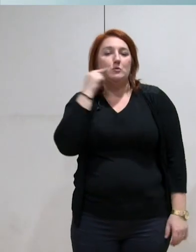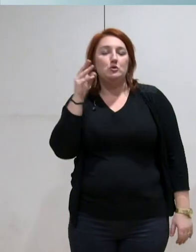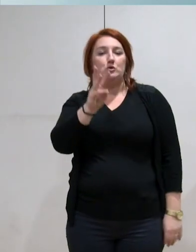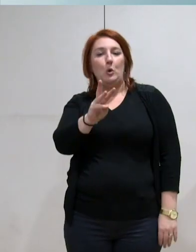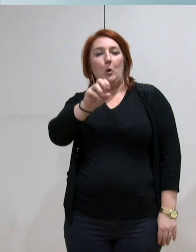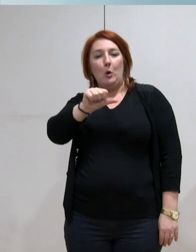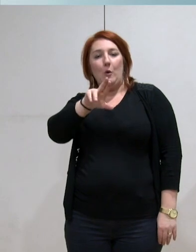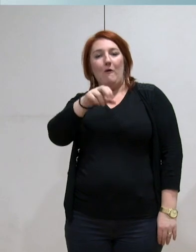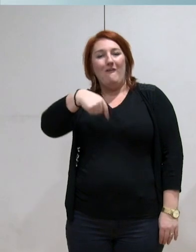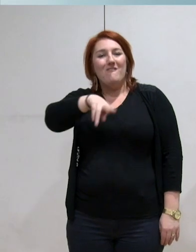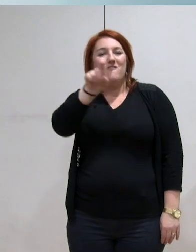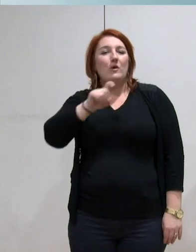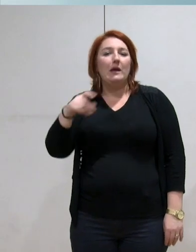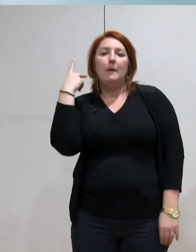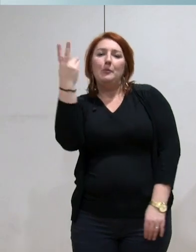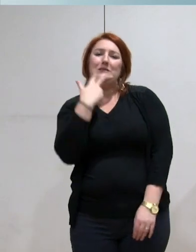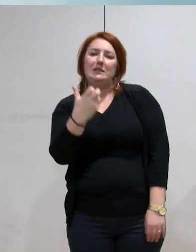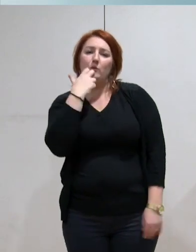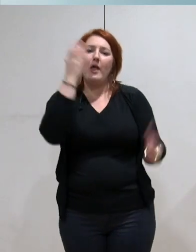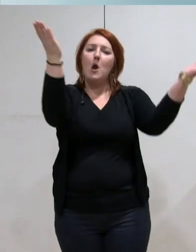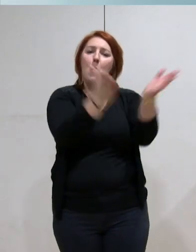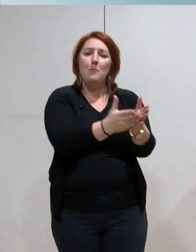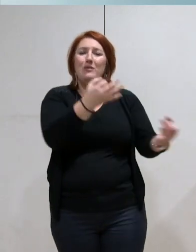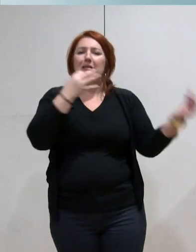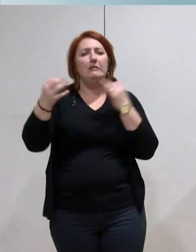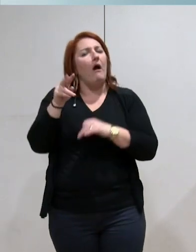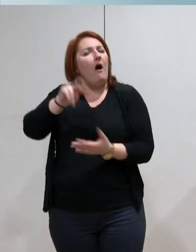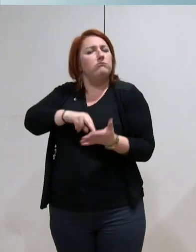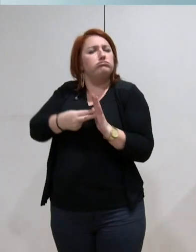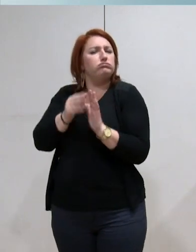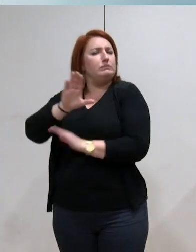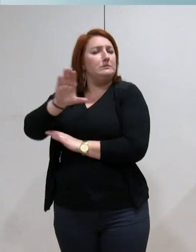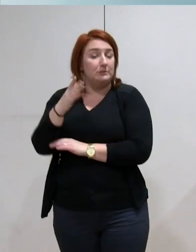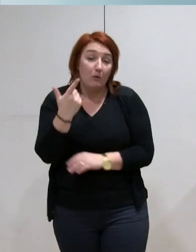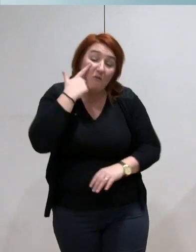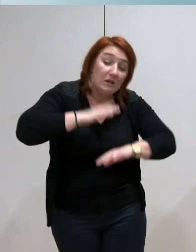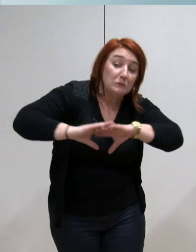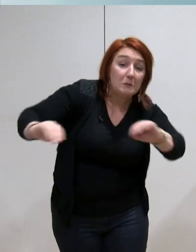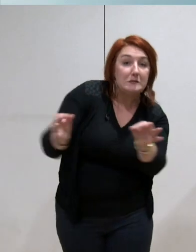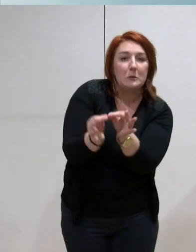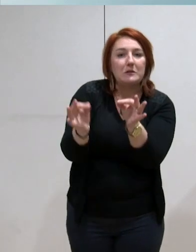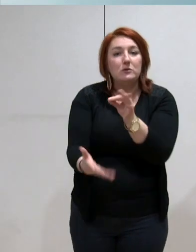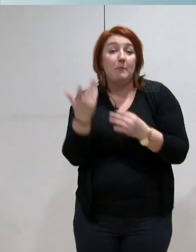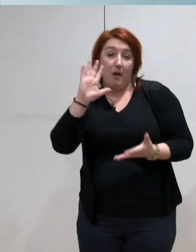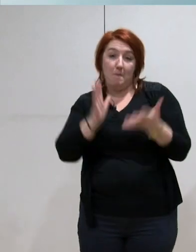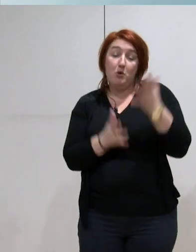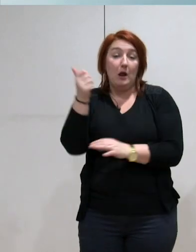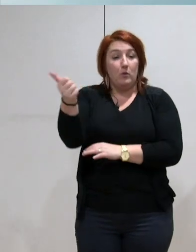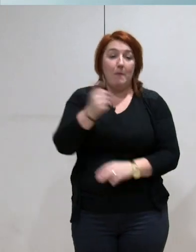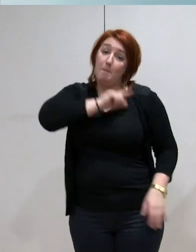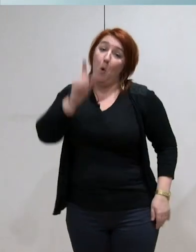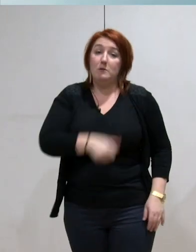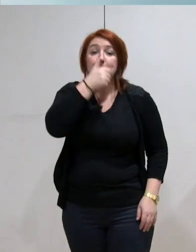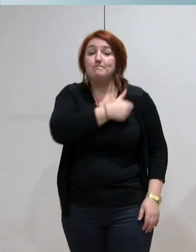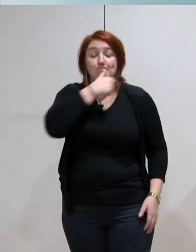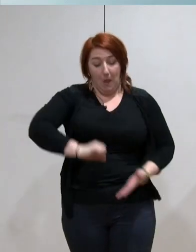c'est ce que disent ses concitoyens du puit on verra à l'œuvre mais il est possible qu'il soit obligé lui aussi de serrer un peu les boulons et de